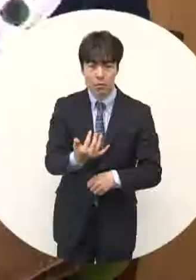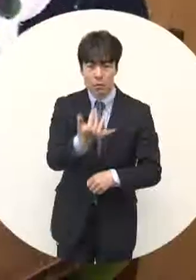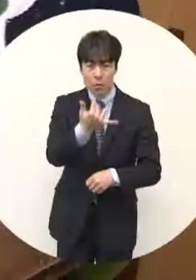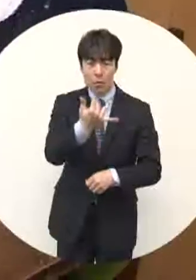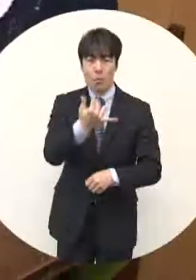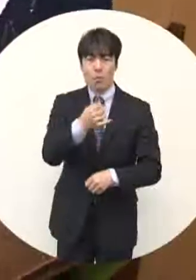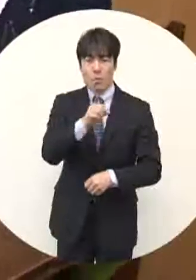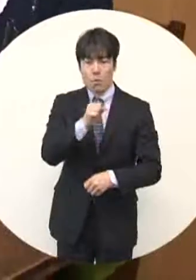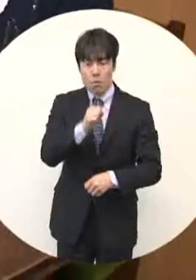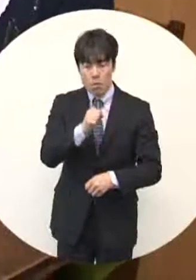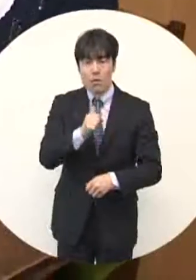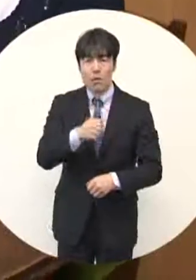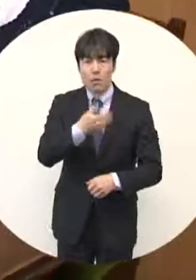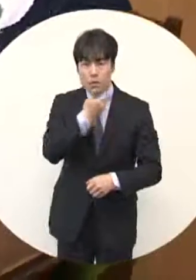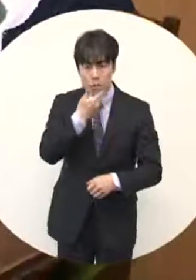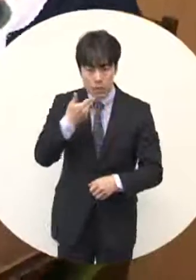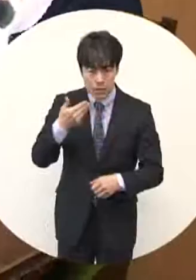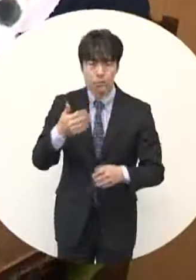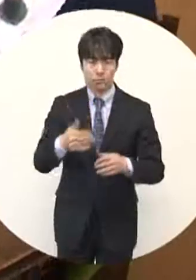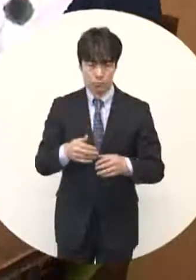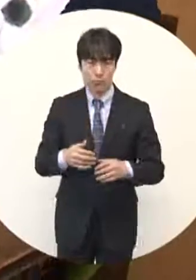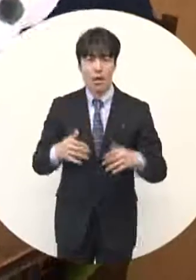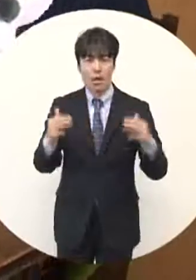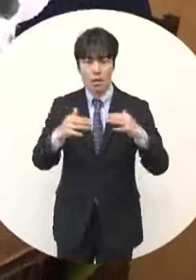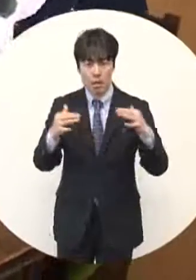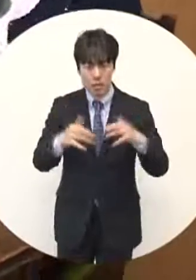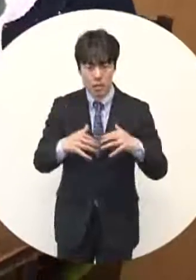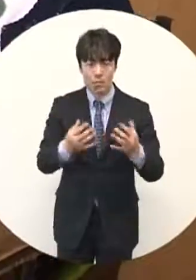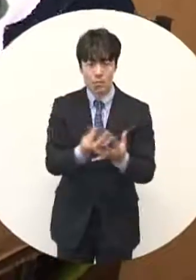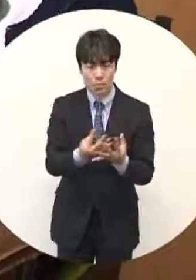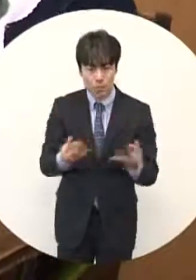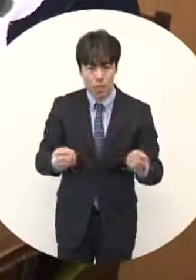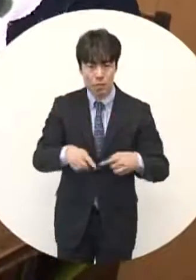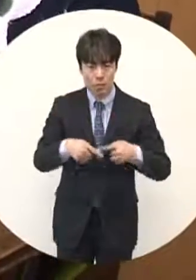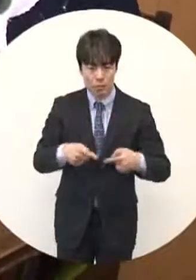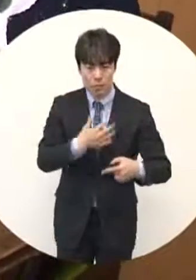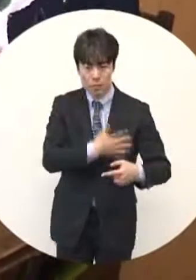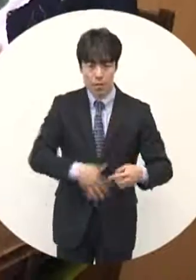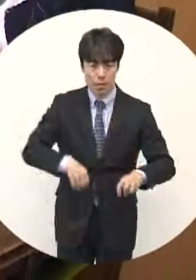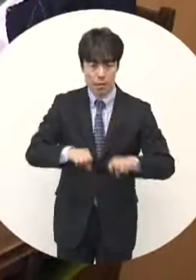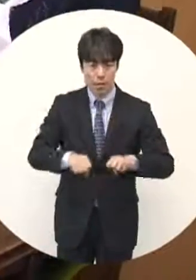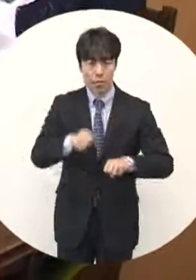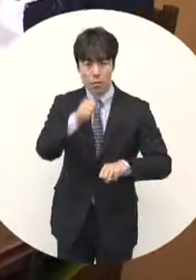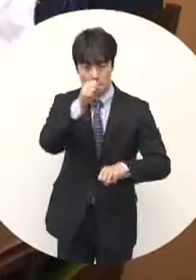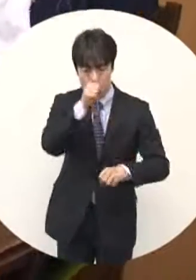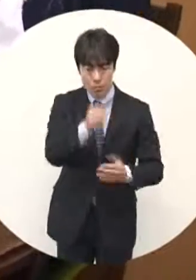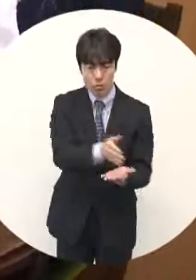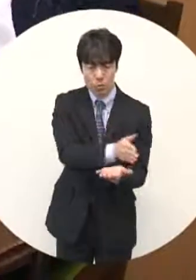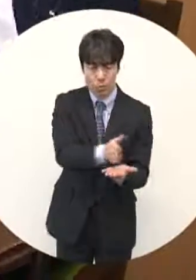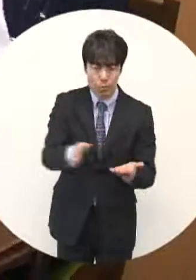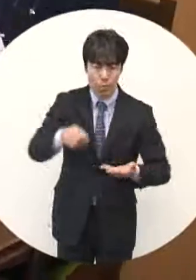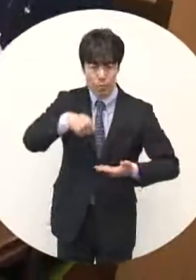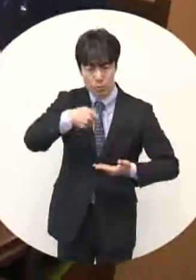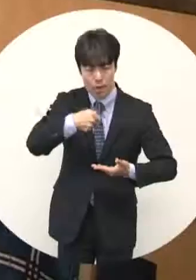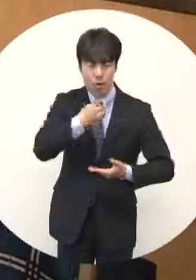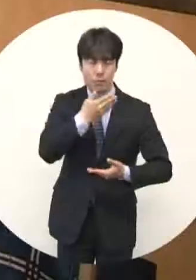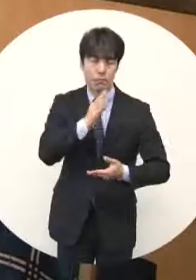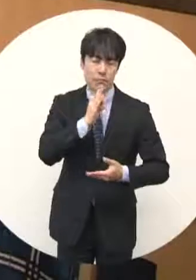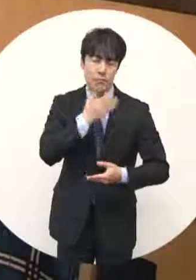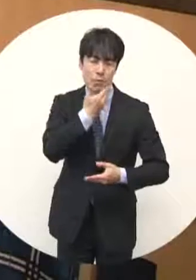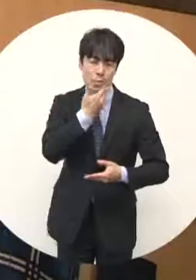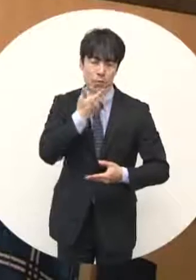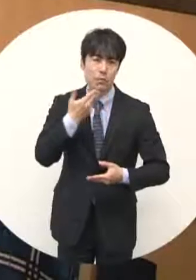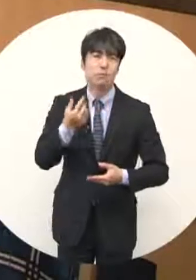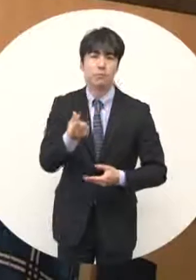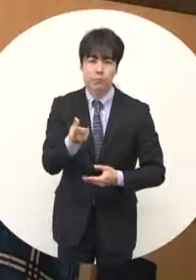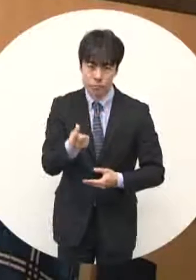。 本当にお野菜もたくさん入ってますからね、健康にもいいですし、どれも美味しいですね、